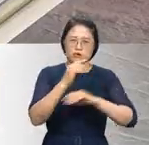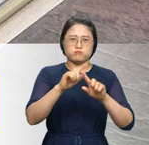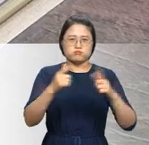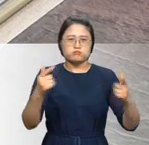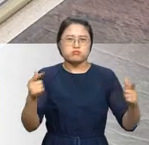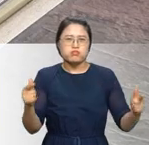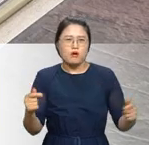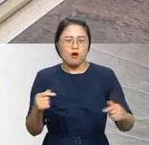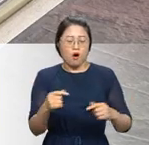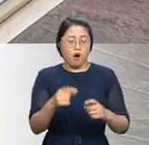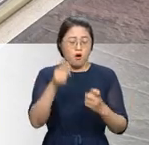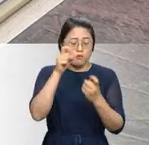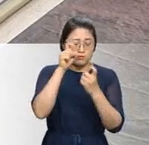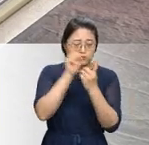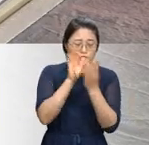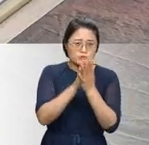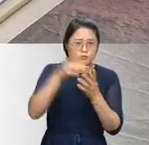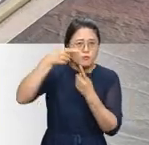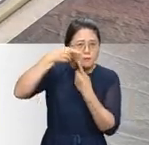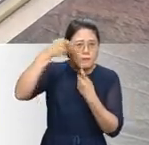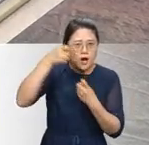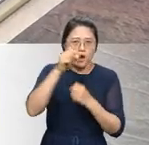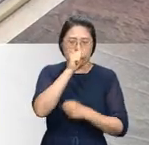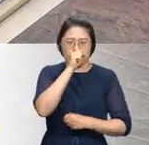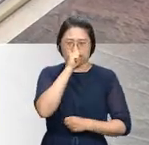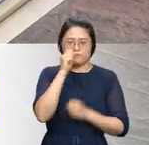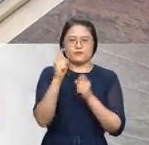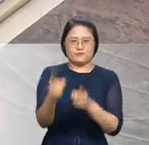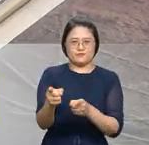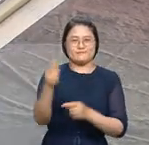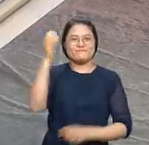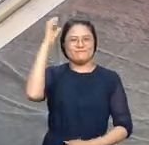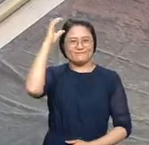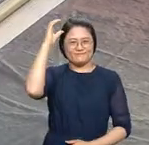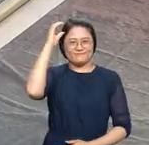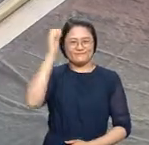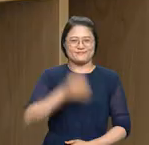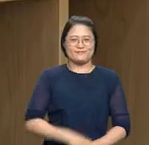형태의 인쇄물을 실물로 볼 수 있는 좋은 기회가 될 것으로 기대됩니다.